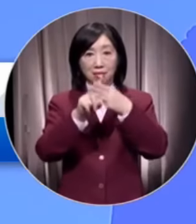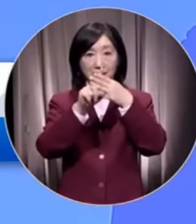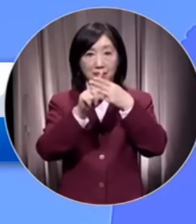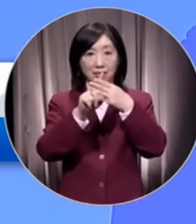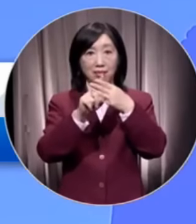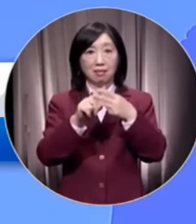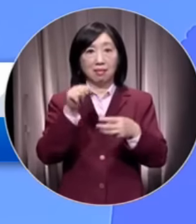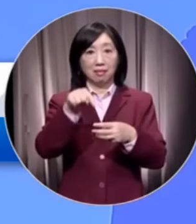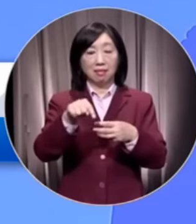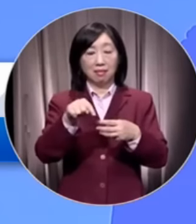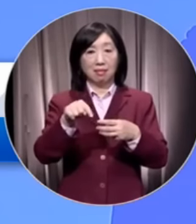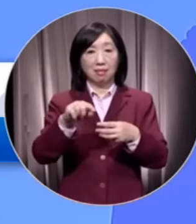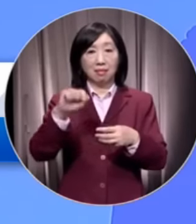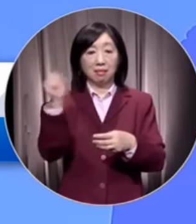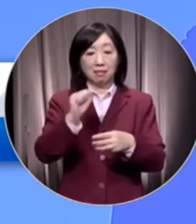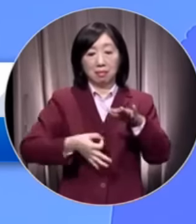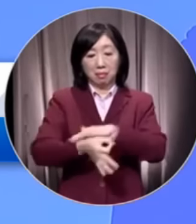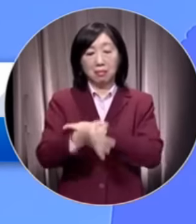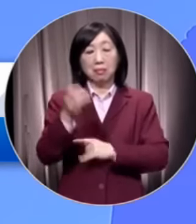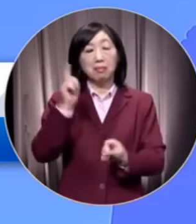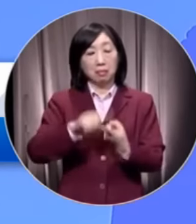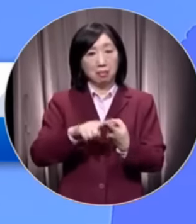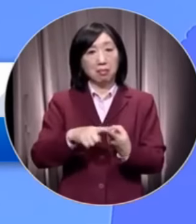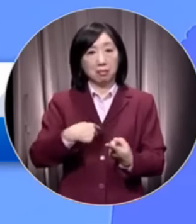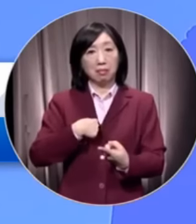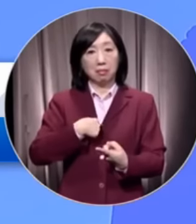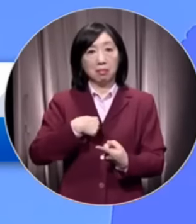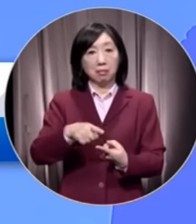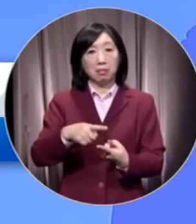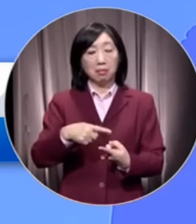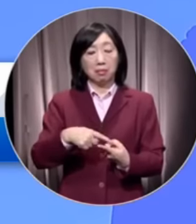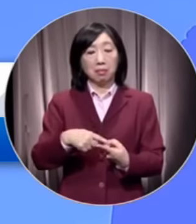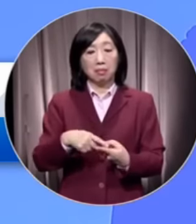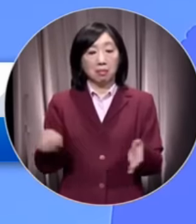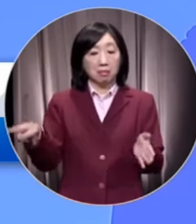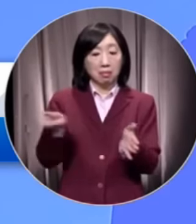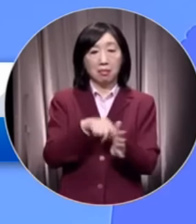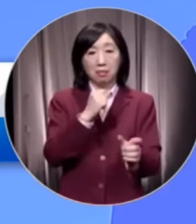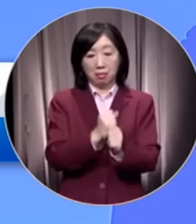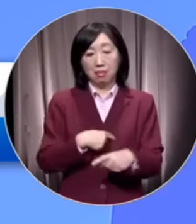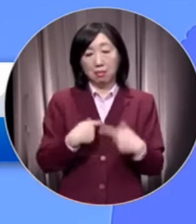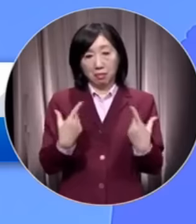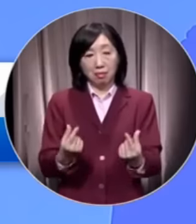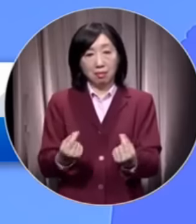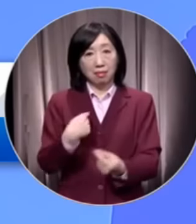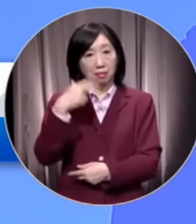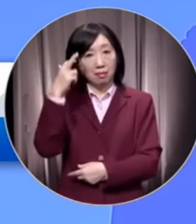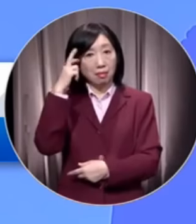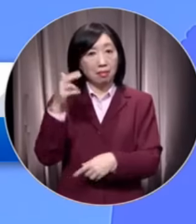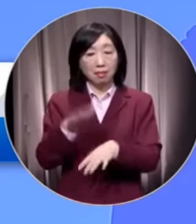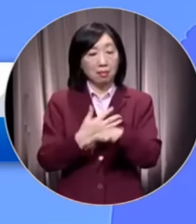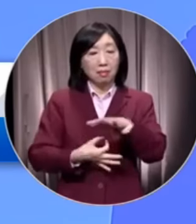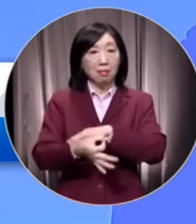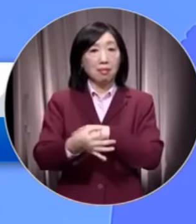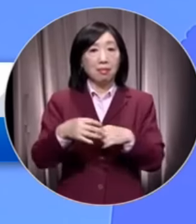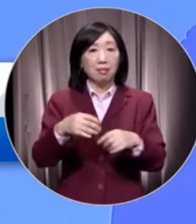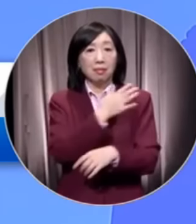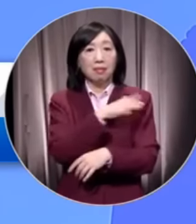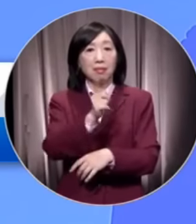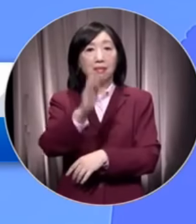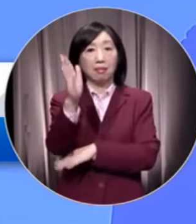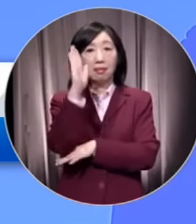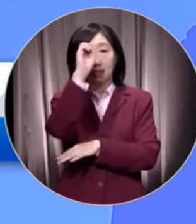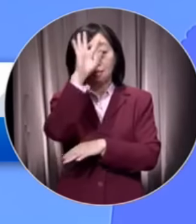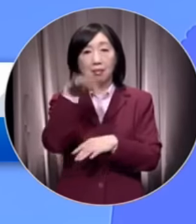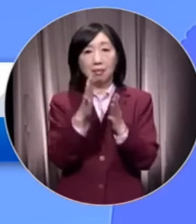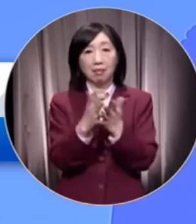对不容许任何的贿选，这是我一直坚持坚定的立场。不管今天是任何一个政党，只要涉及